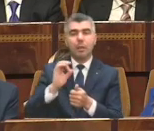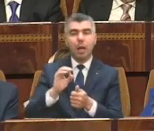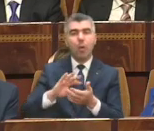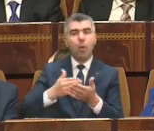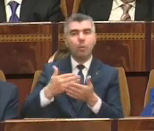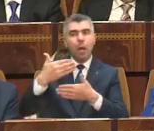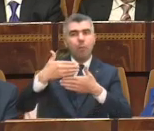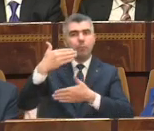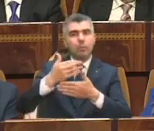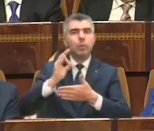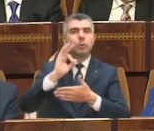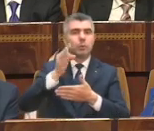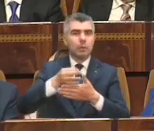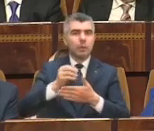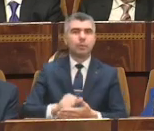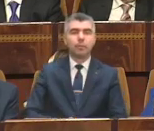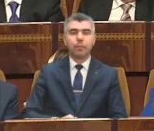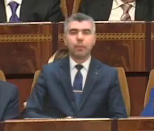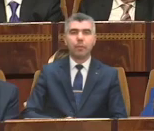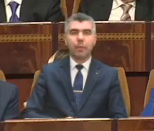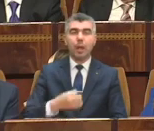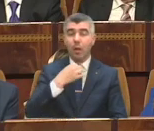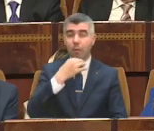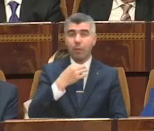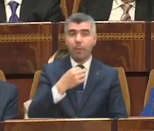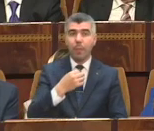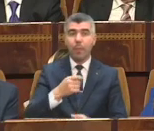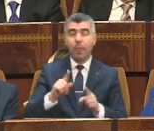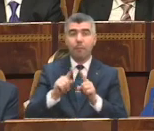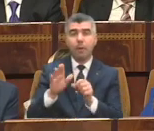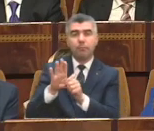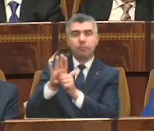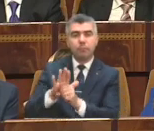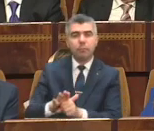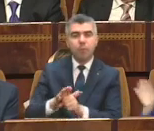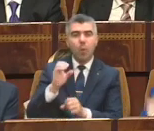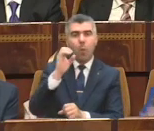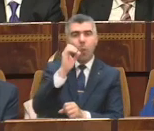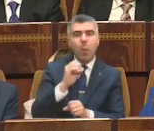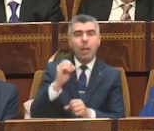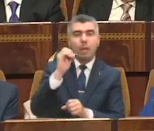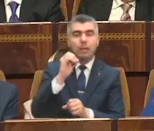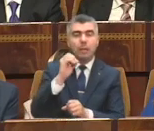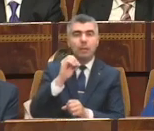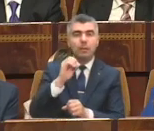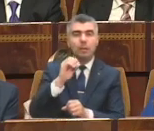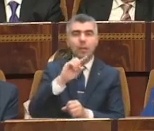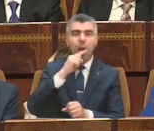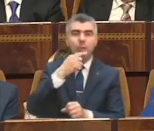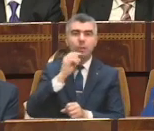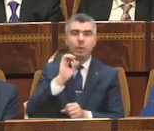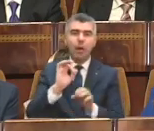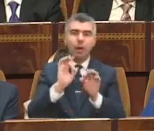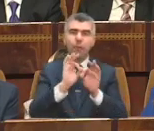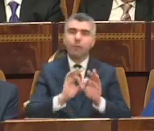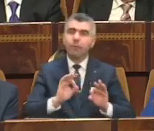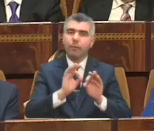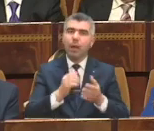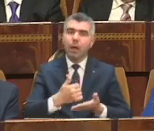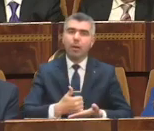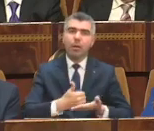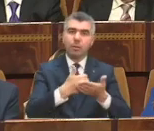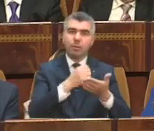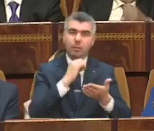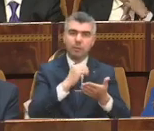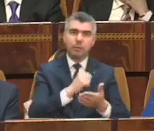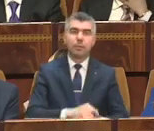العمومي؟ فاش كنهضروا على الاستثمار كنلاحظوا تهميش جهة درعة تافيلات رغم المؤهلات اللي فيها، فكيف